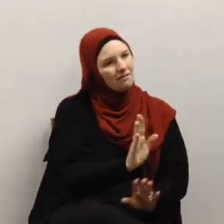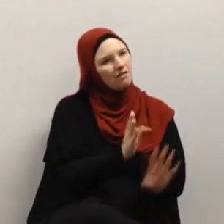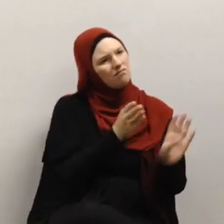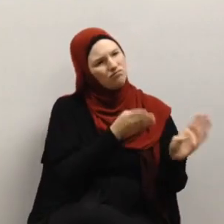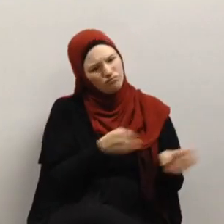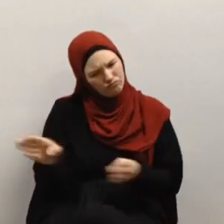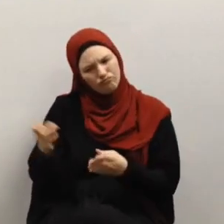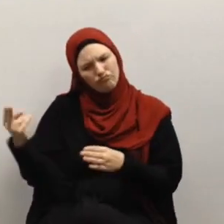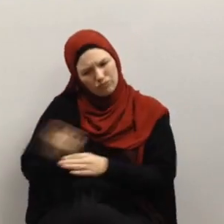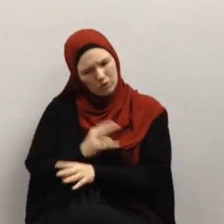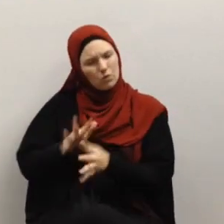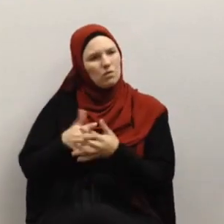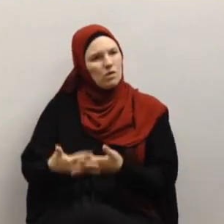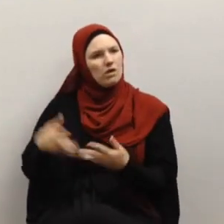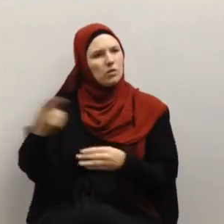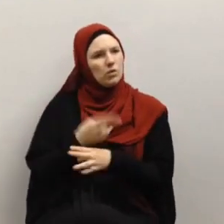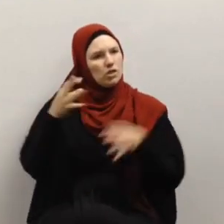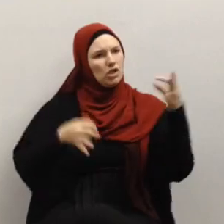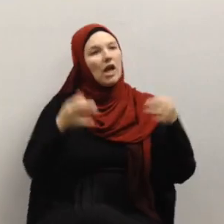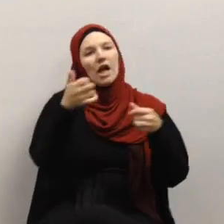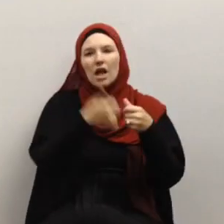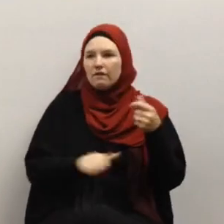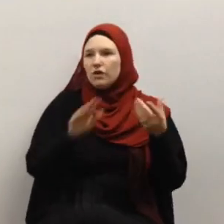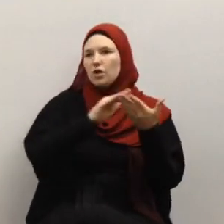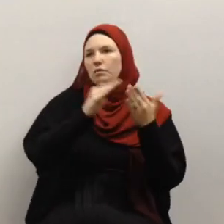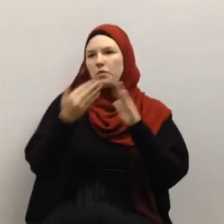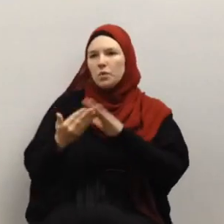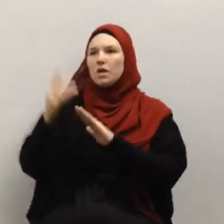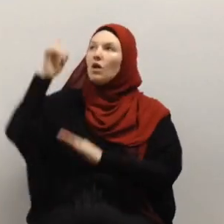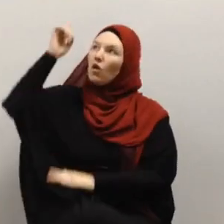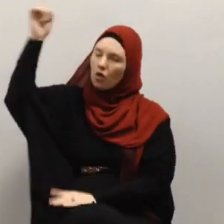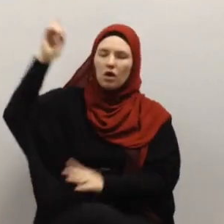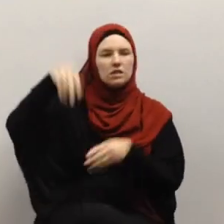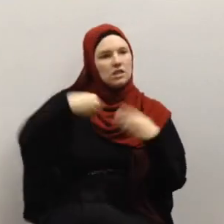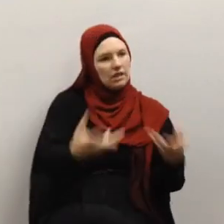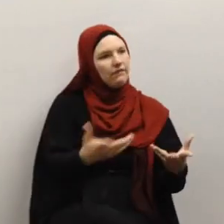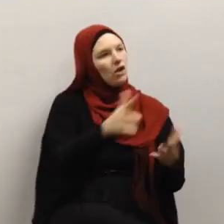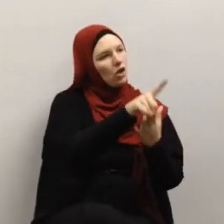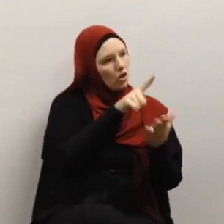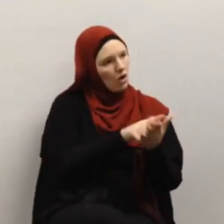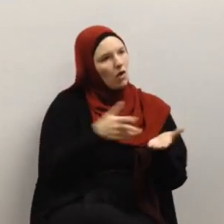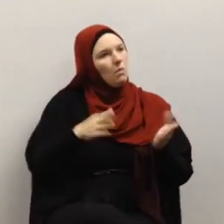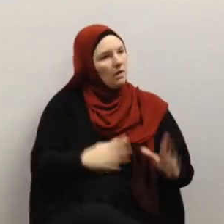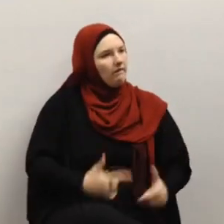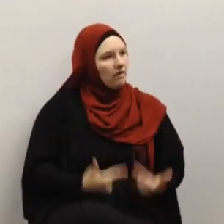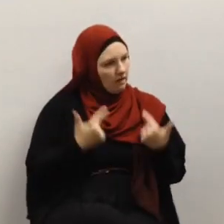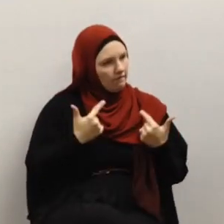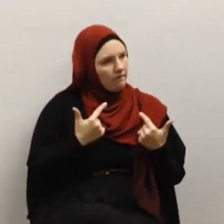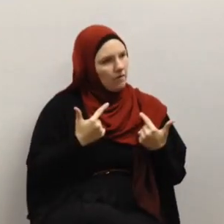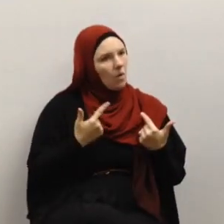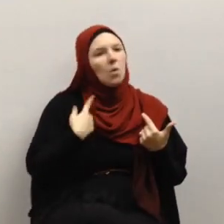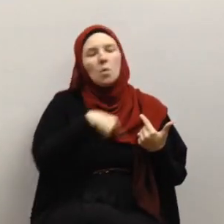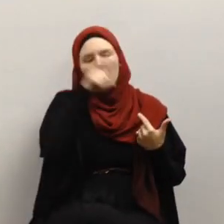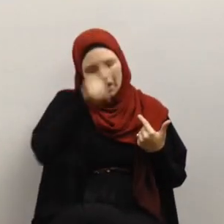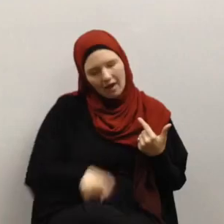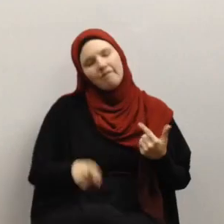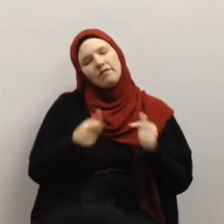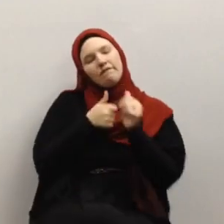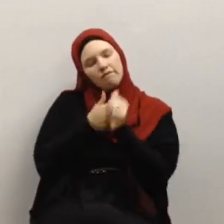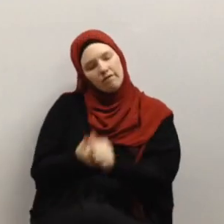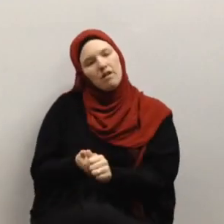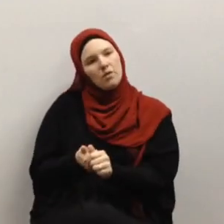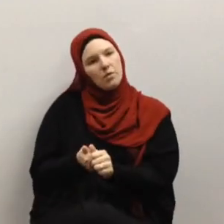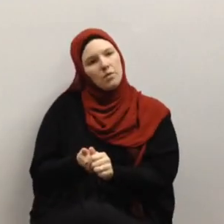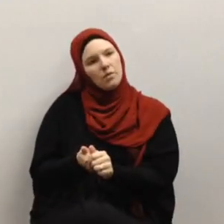وَمِنْهَاجًا Every community, Allah has given law and a way of life. We have to follow our own.